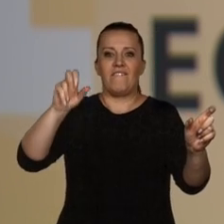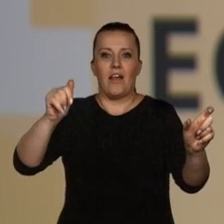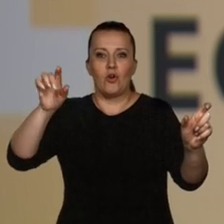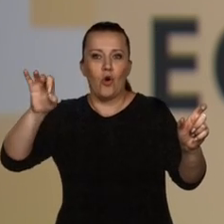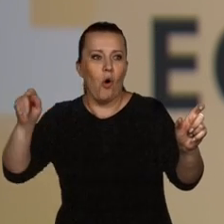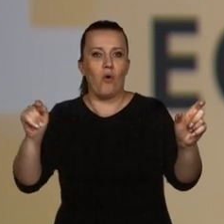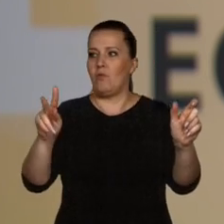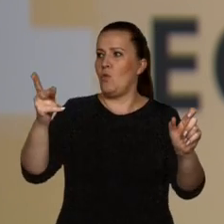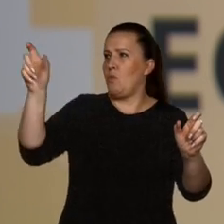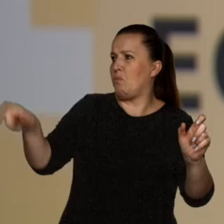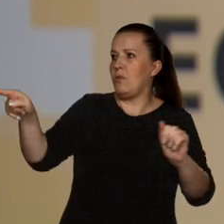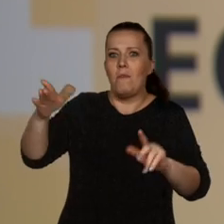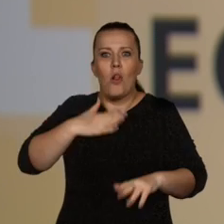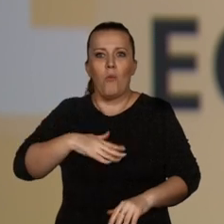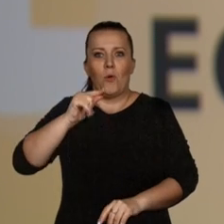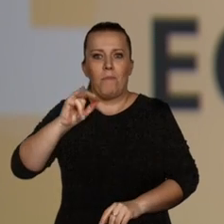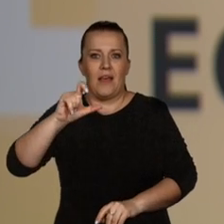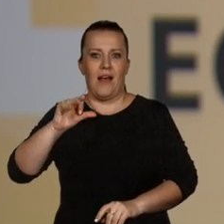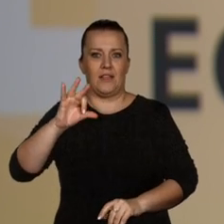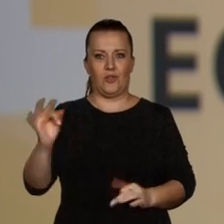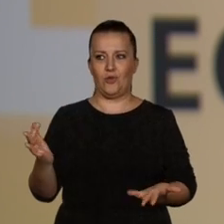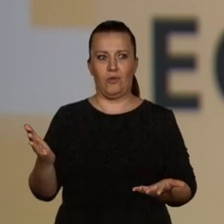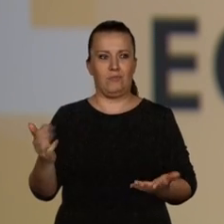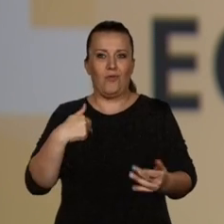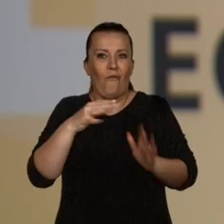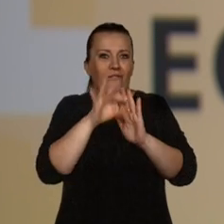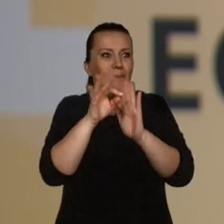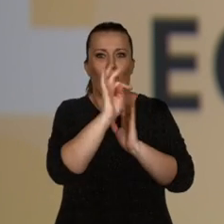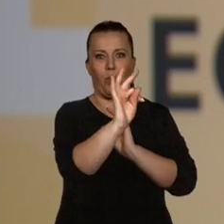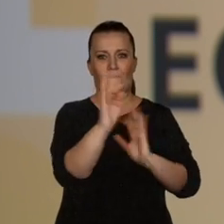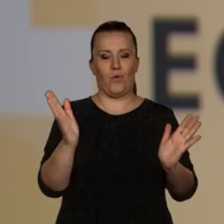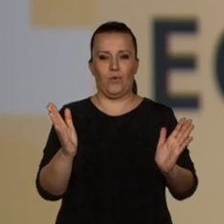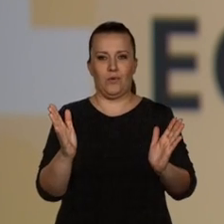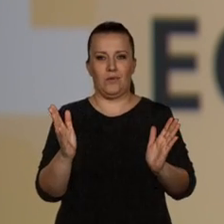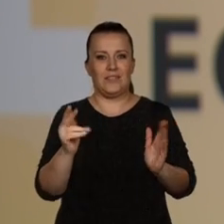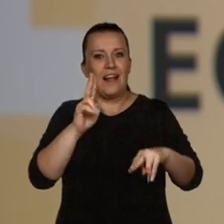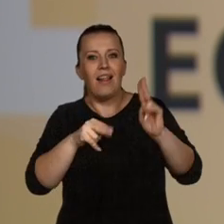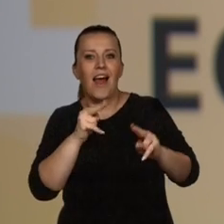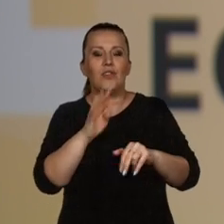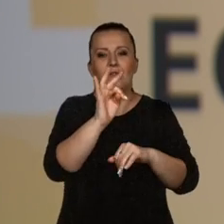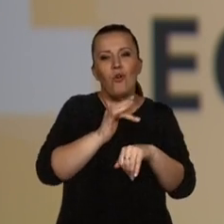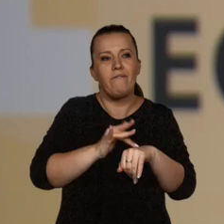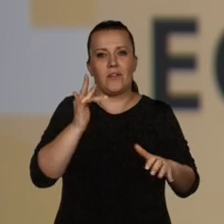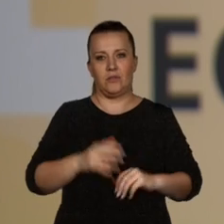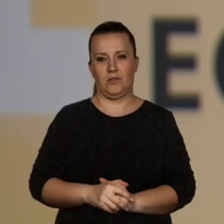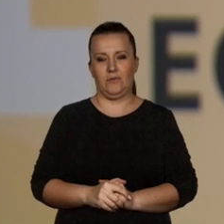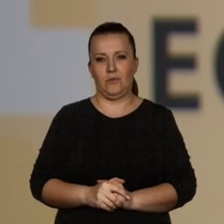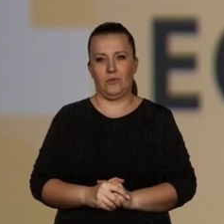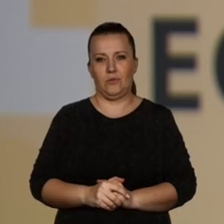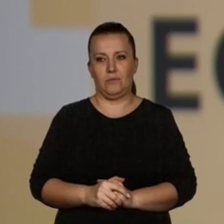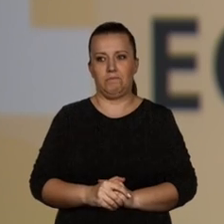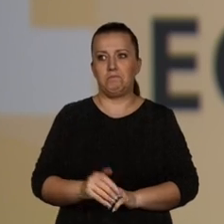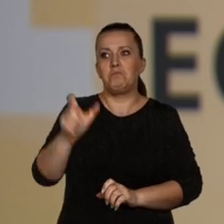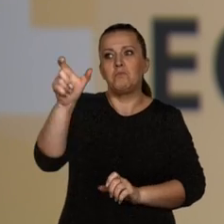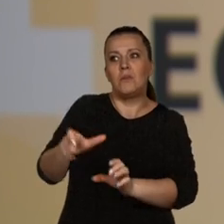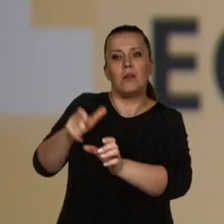lubi Panny z Awignonu Picassa. To jest kwestia twojego wyboru, twojej wrażliwości i twojej erudycji. Jeden będzie